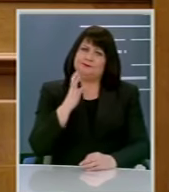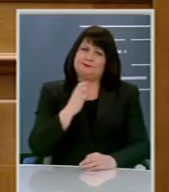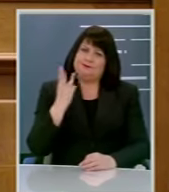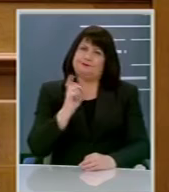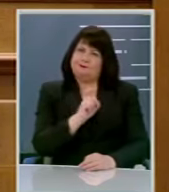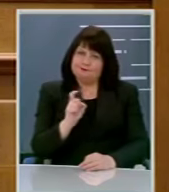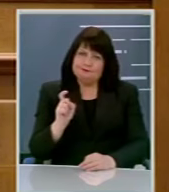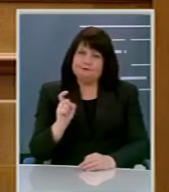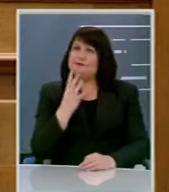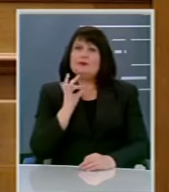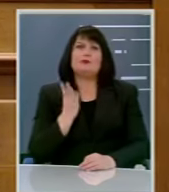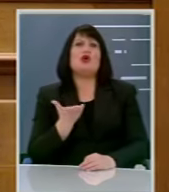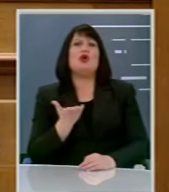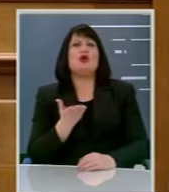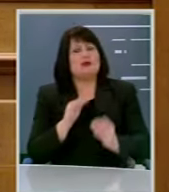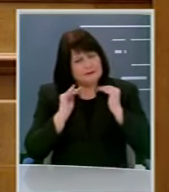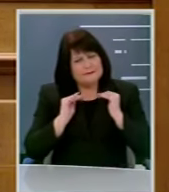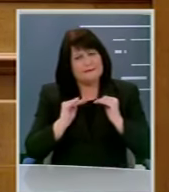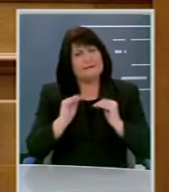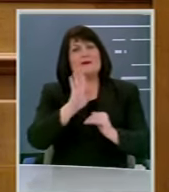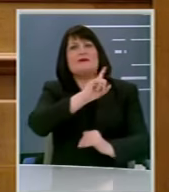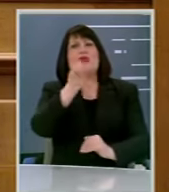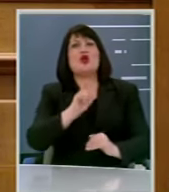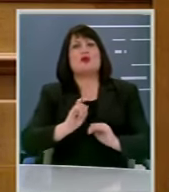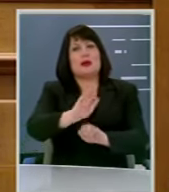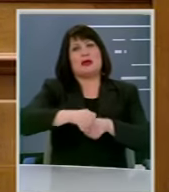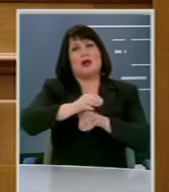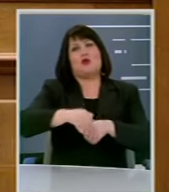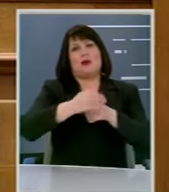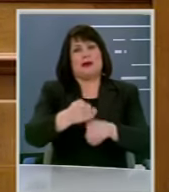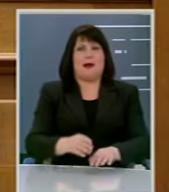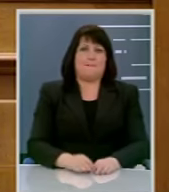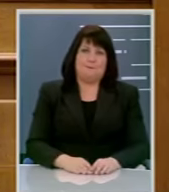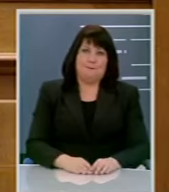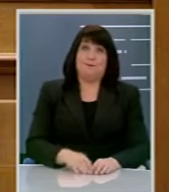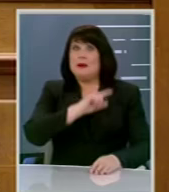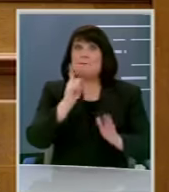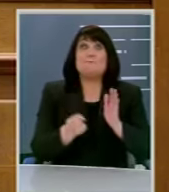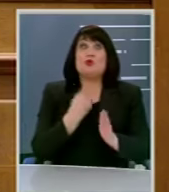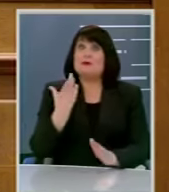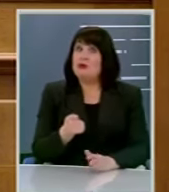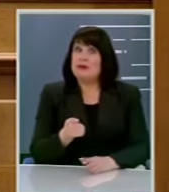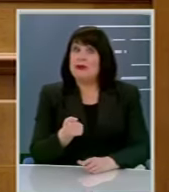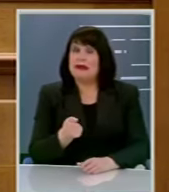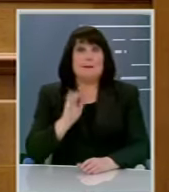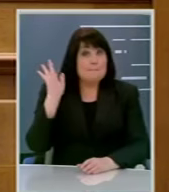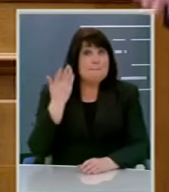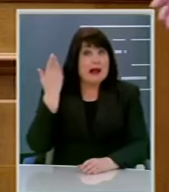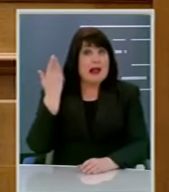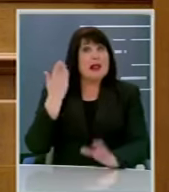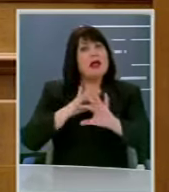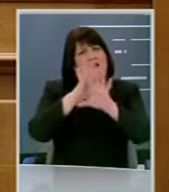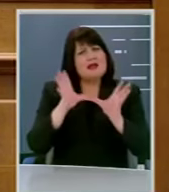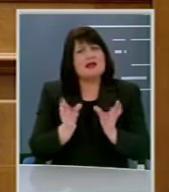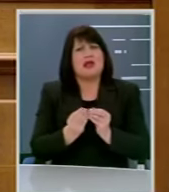τα οποία είναι για τη διατήρηση της βιολογικής γεωργίας. Πάντως να ξεκαθαρίσουμε ότι πρώτη φορά υπάρχει μέτρο βιολογικής γεωργίας. Παλιά ήταν απλώς γενικώς μέσα στον κουβά